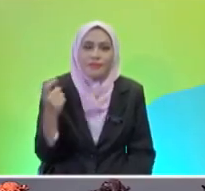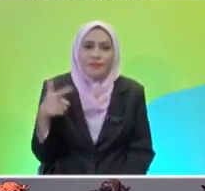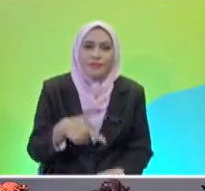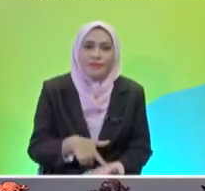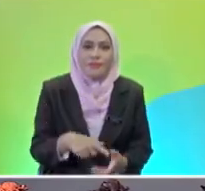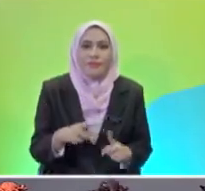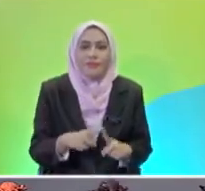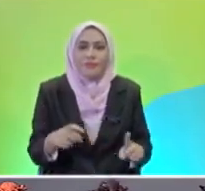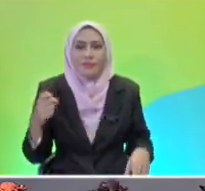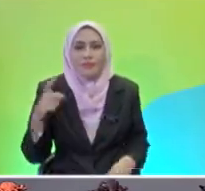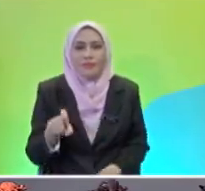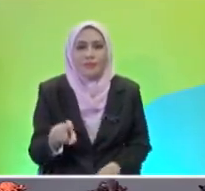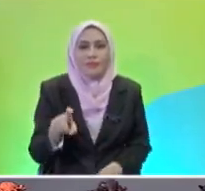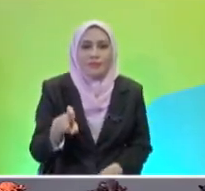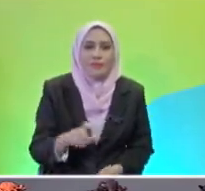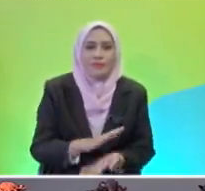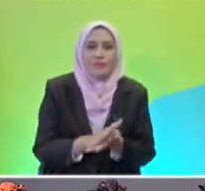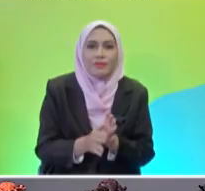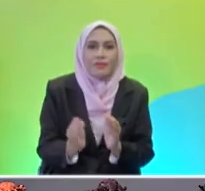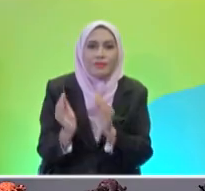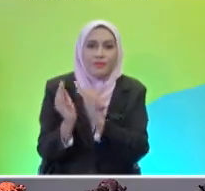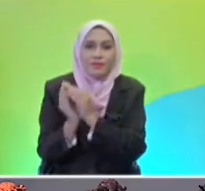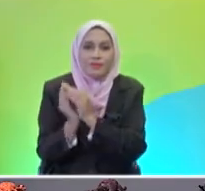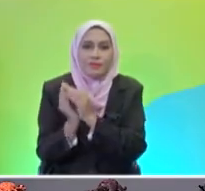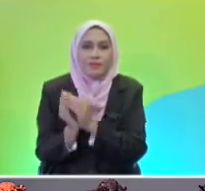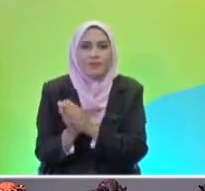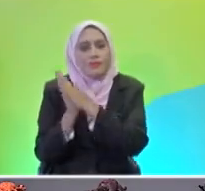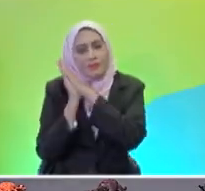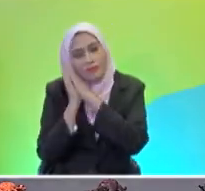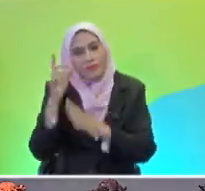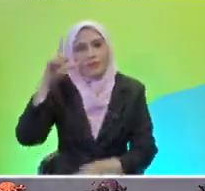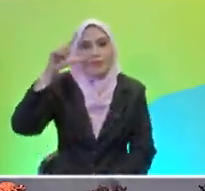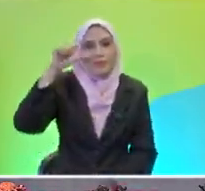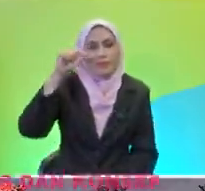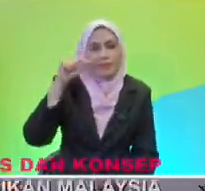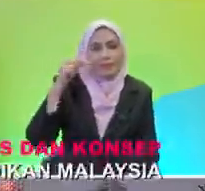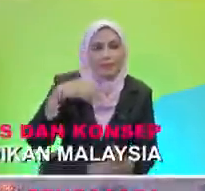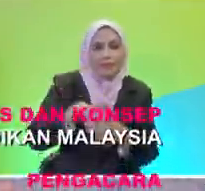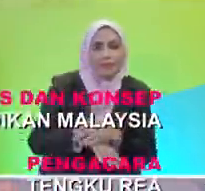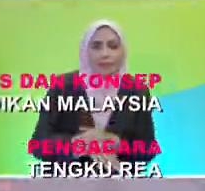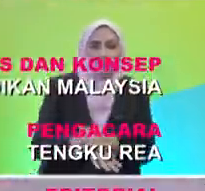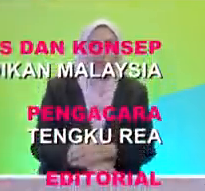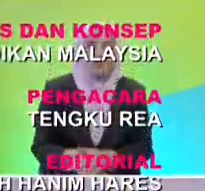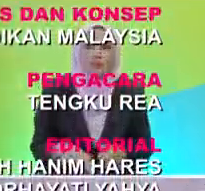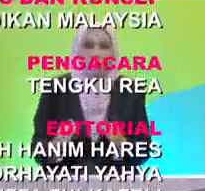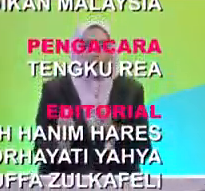Dari ular jadi kepompong, tidur lena